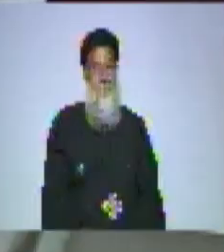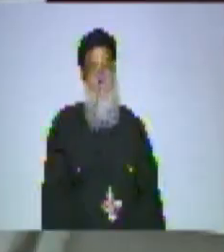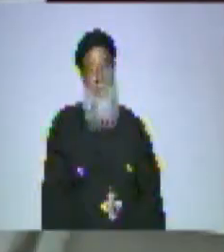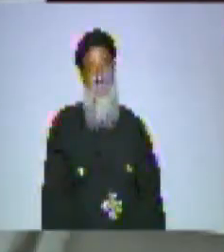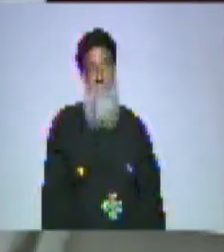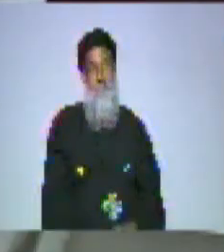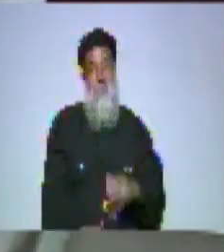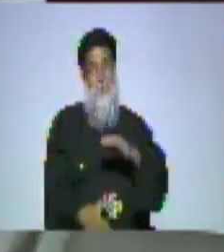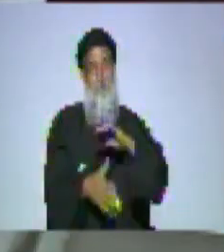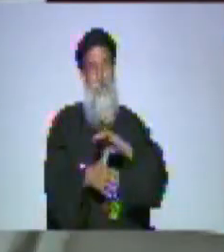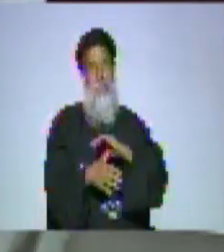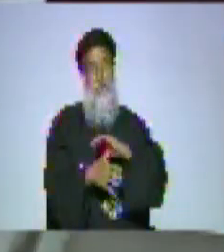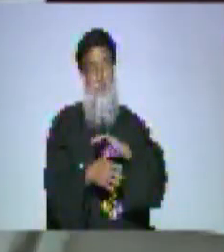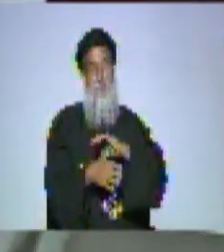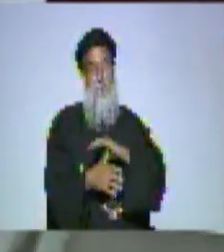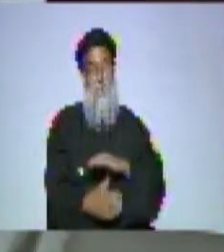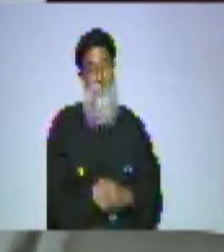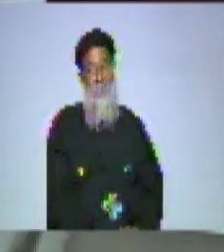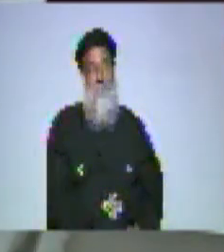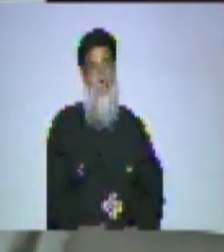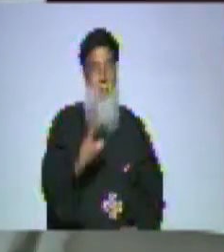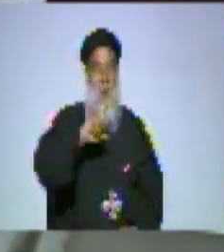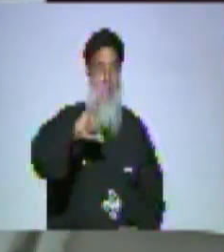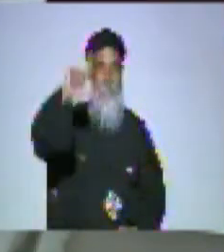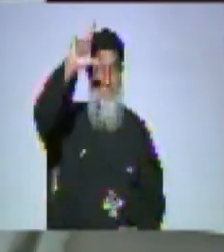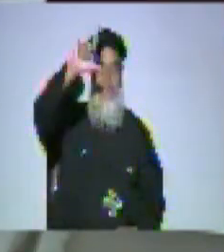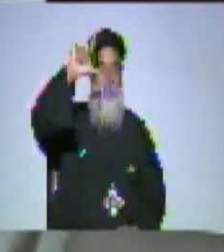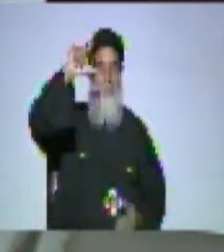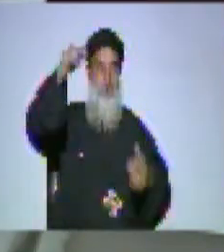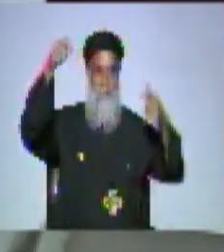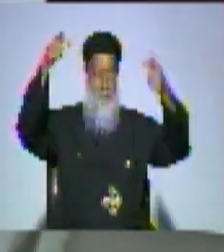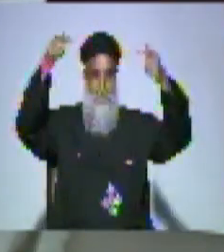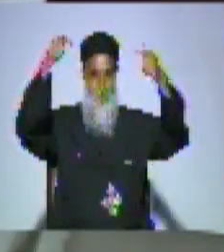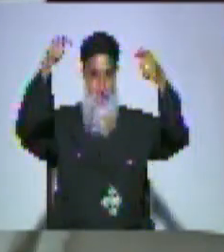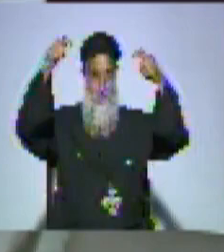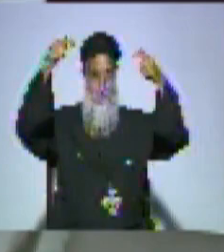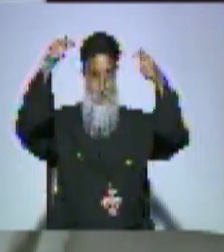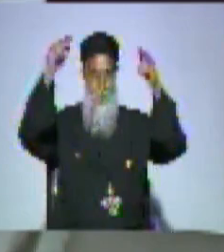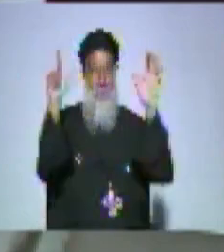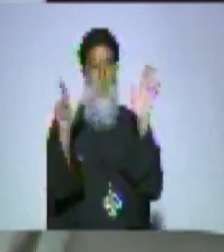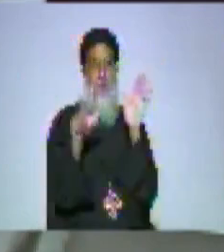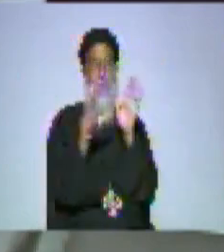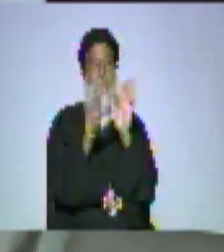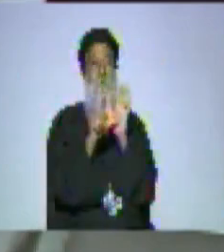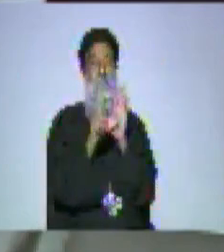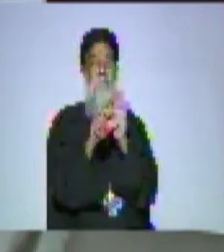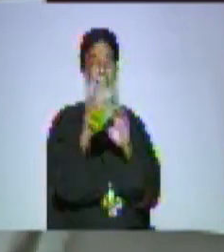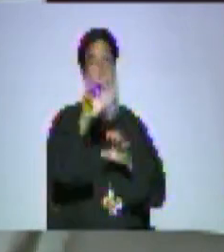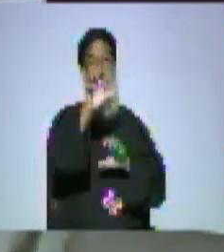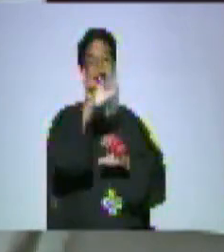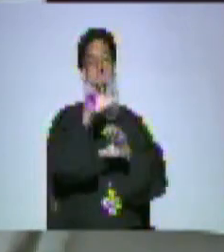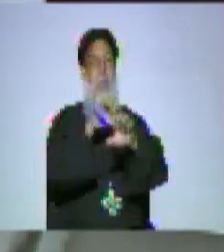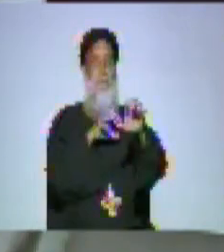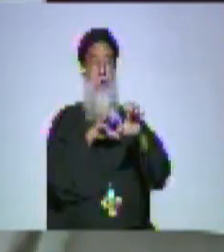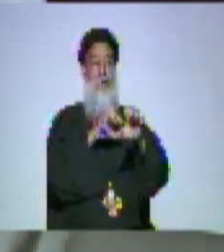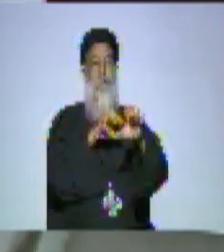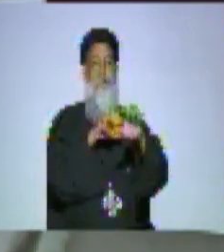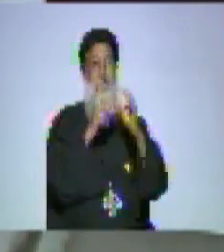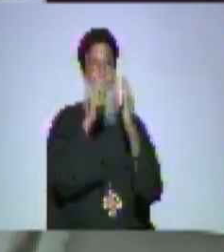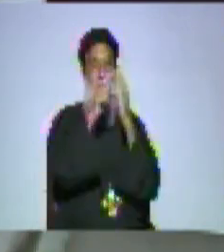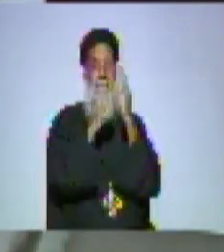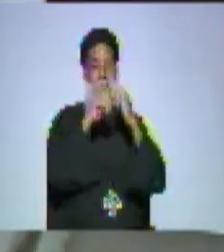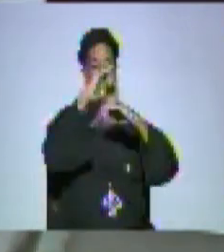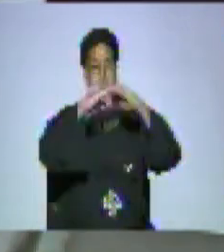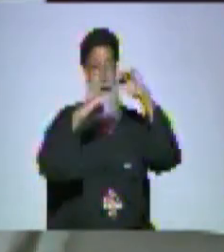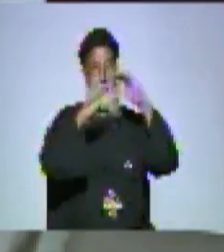لقب العظيم في البطاريكا ده لقبي يخص ماري مرقس لان هو اللي اسس